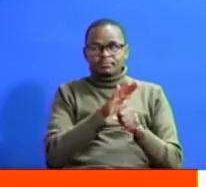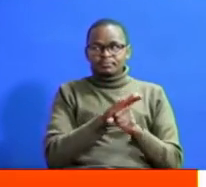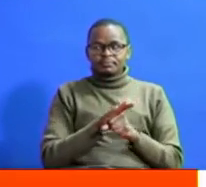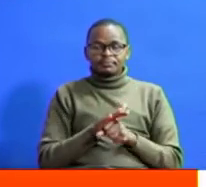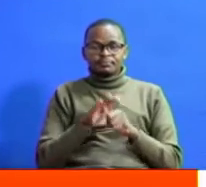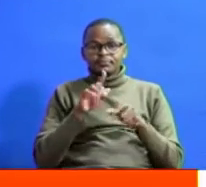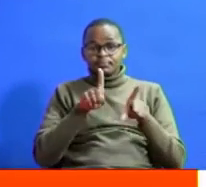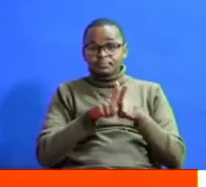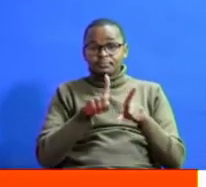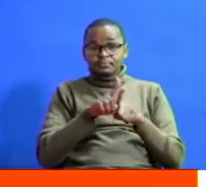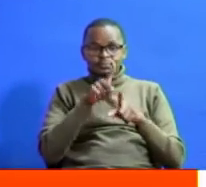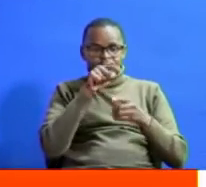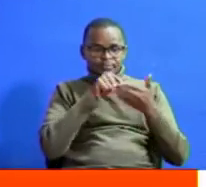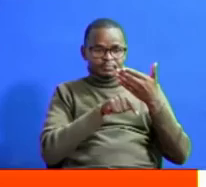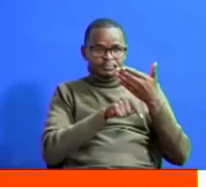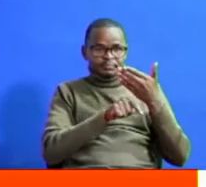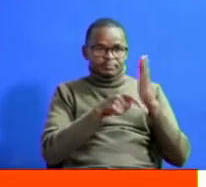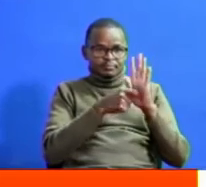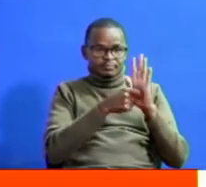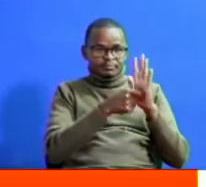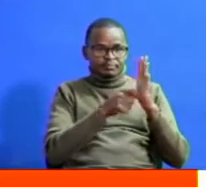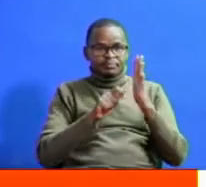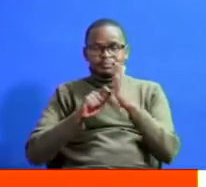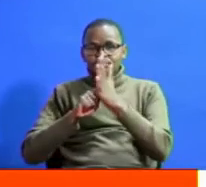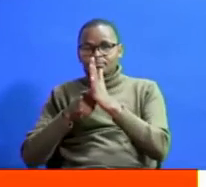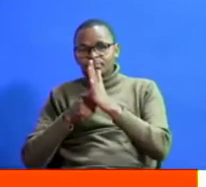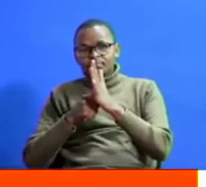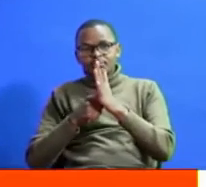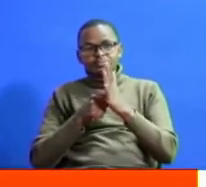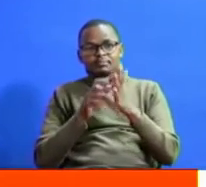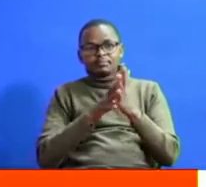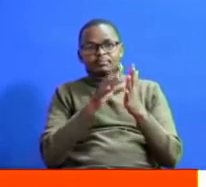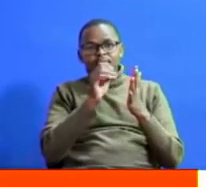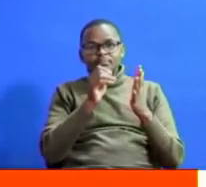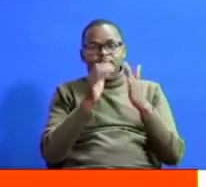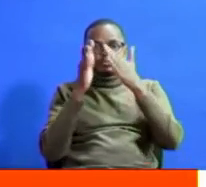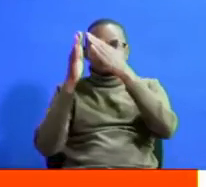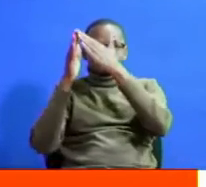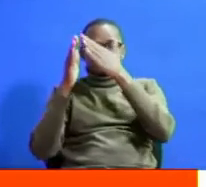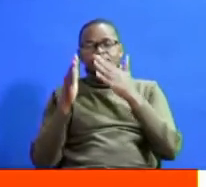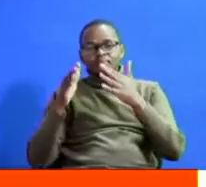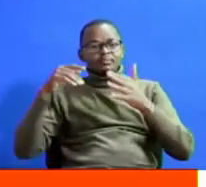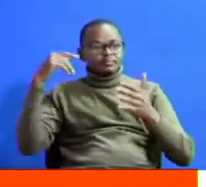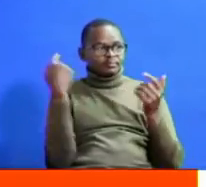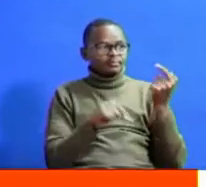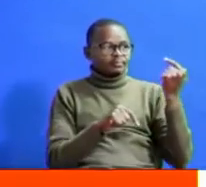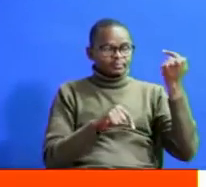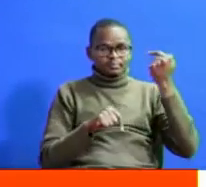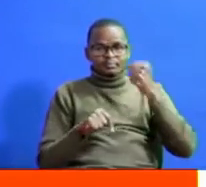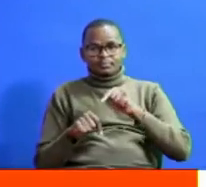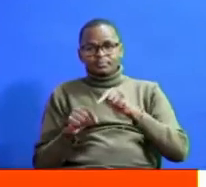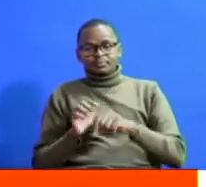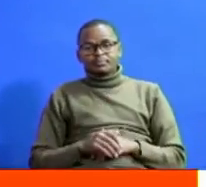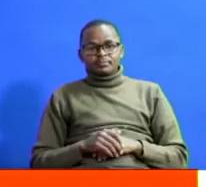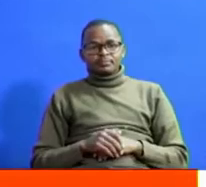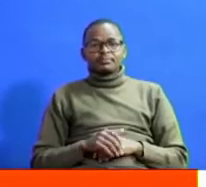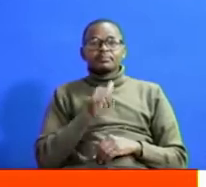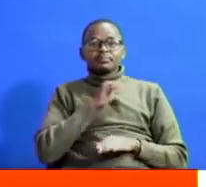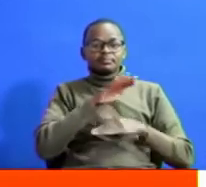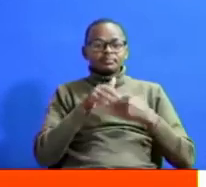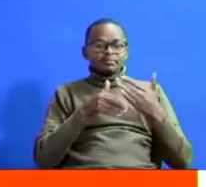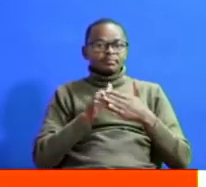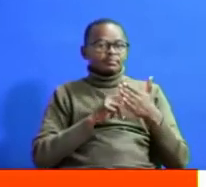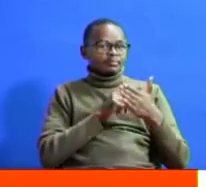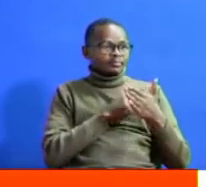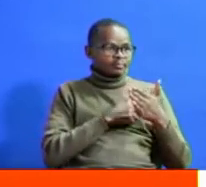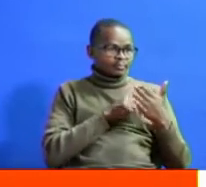Na hata walikuwa wanaingia kwa mlango door to door, wakitoa watu ndani ya nyumba, wakipiga. Sio wote tu kitabu